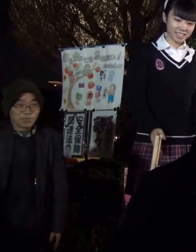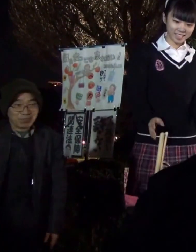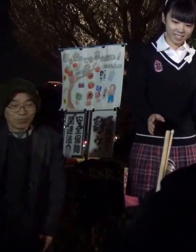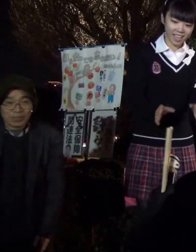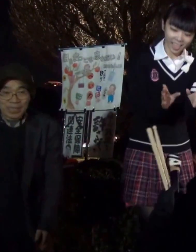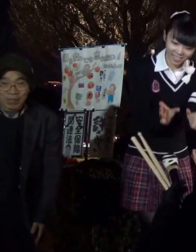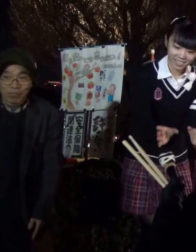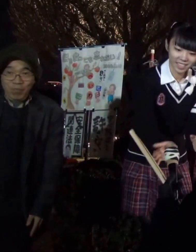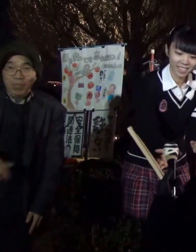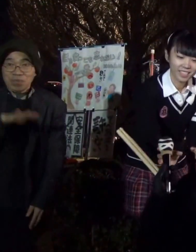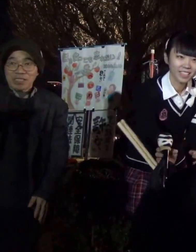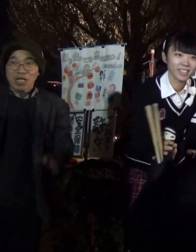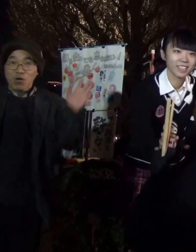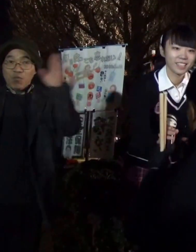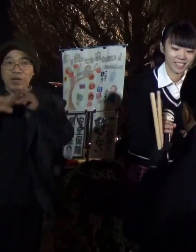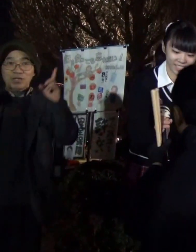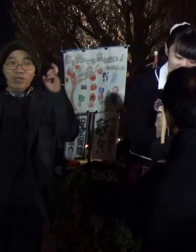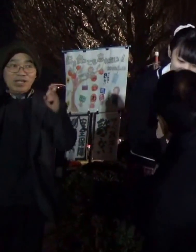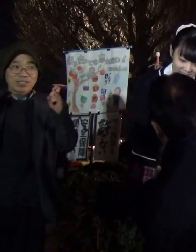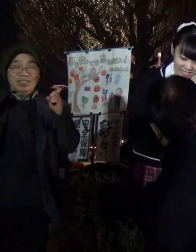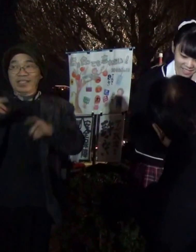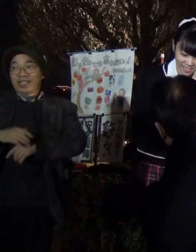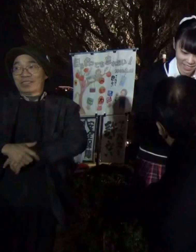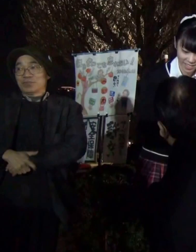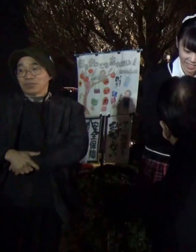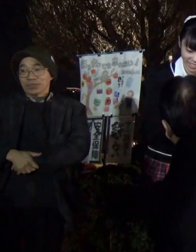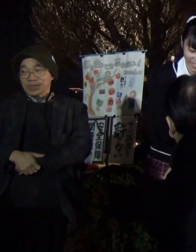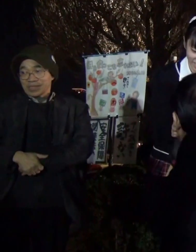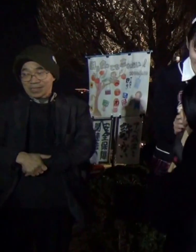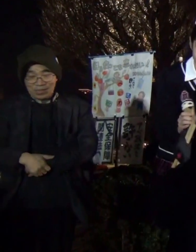はい、皆さんこんばんは。 こんばんは。